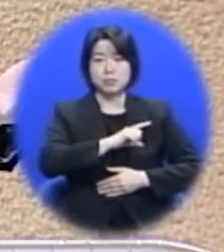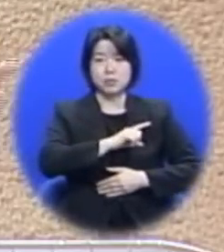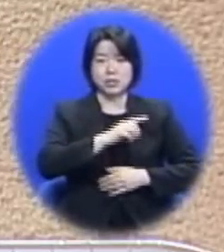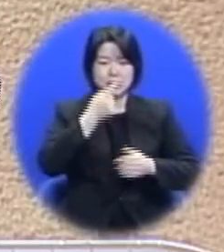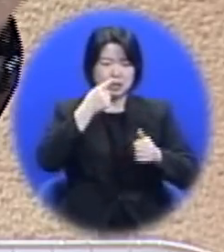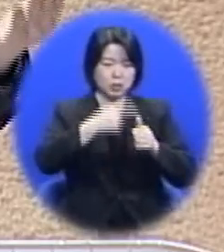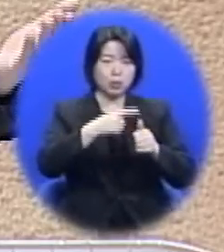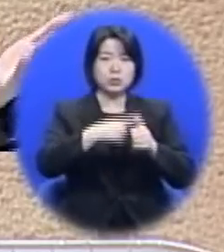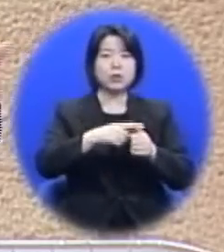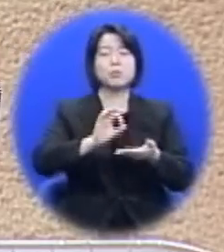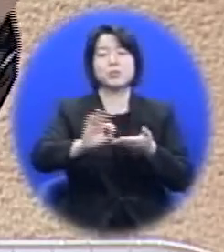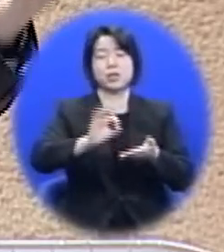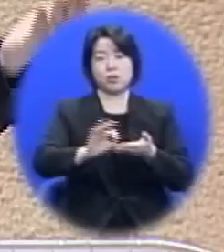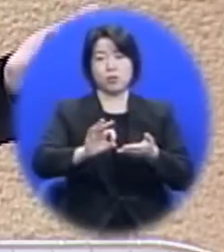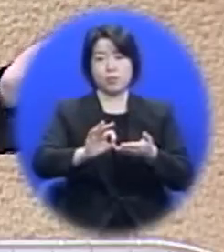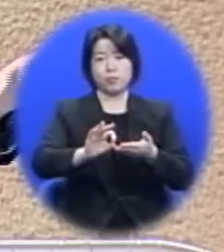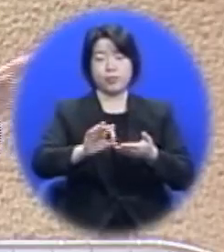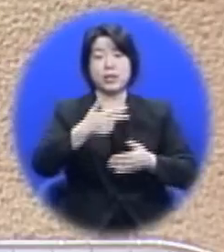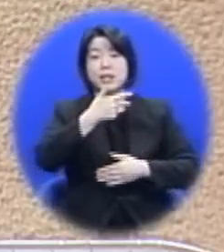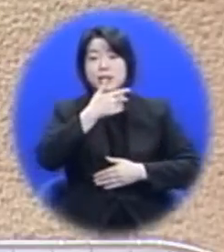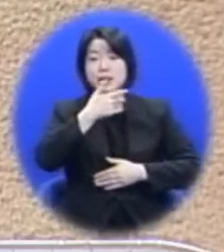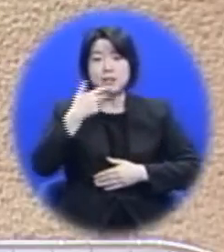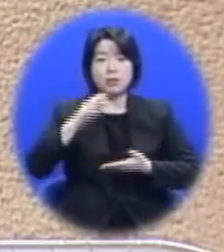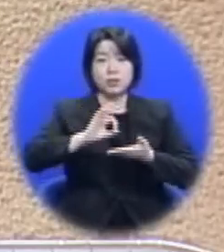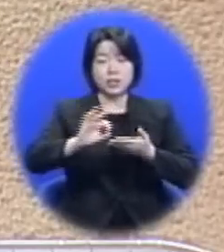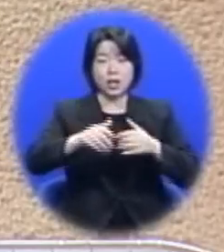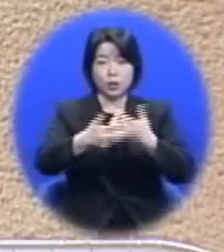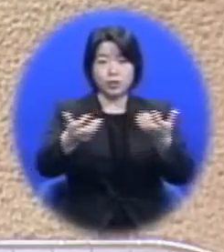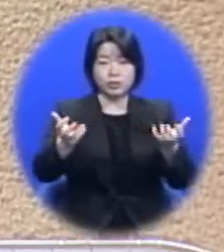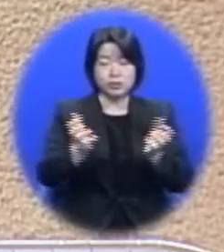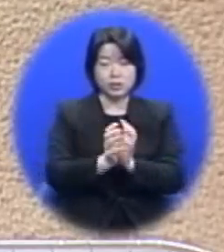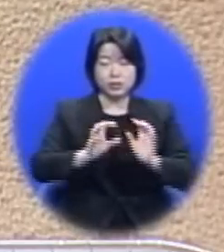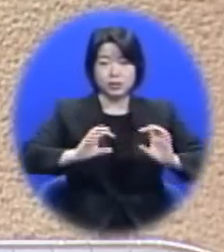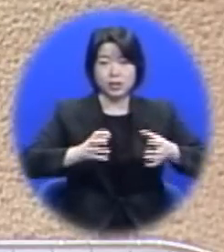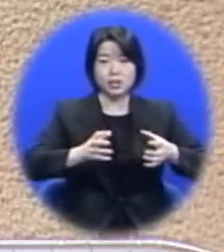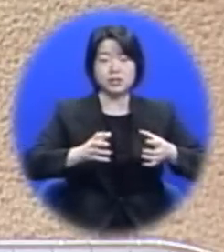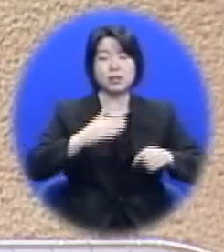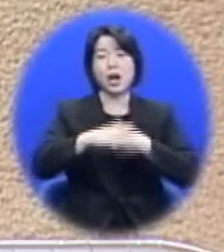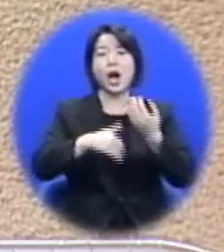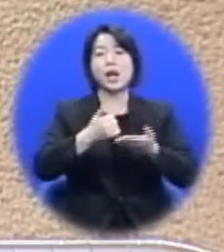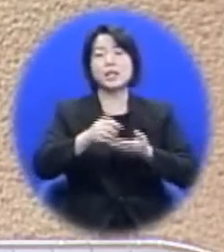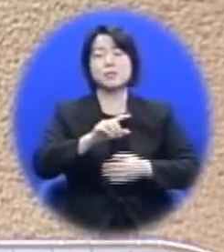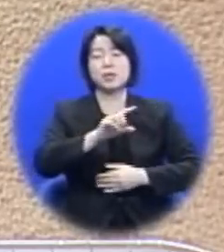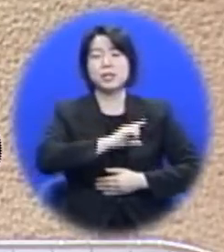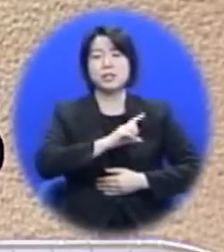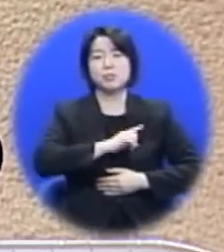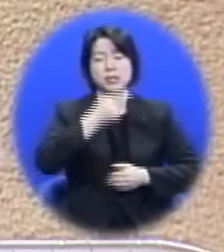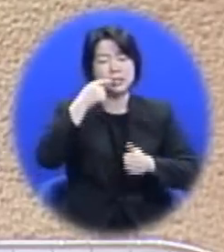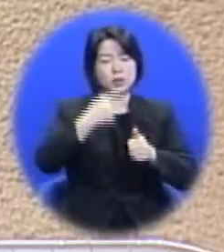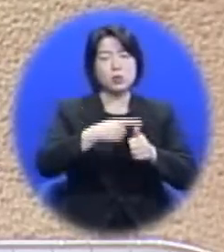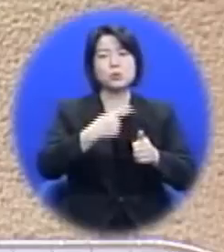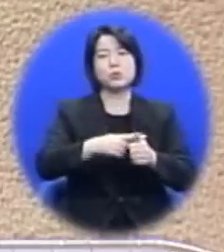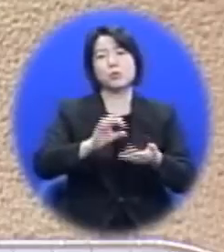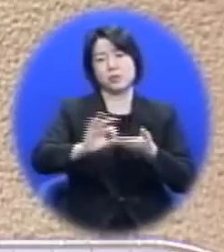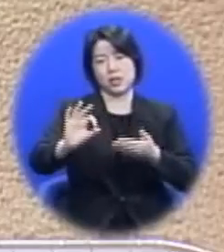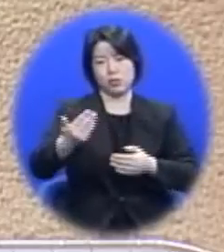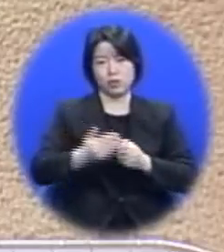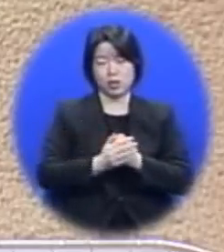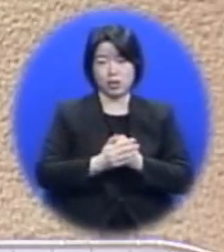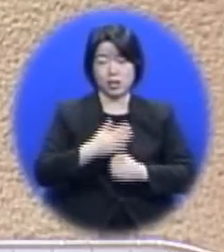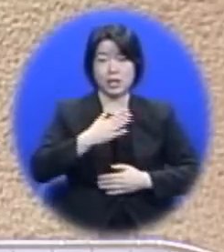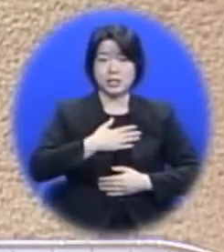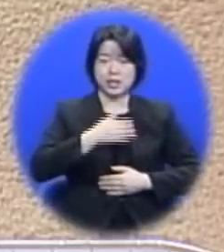영어권에서는 예수님의 이름, 하나님의 이름은 거의 욕처럼 쓰여집니다. 한 번은 제가 설교 때 어떤